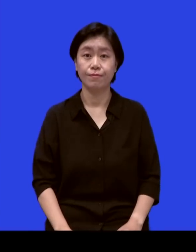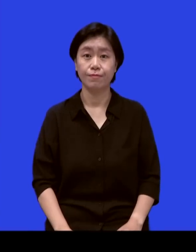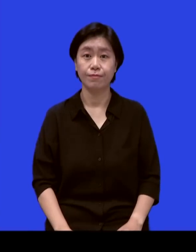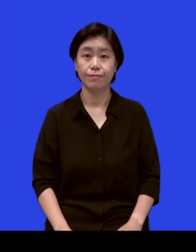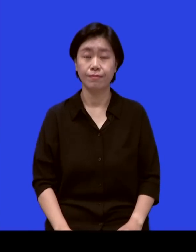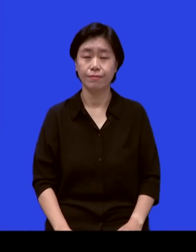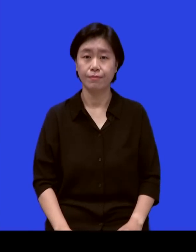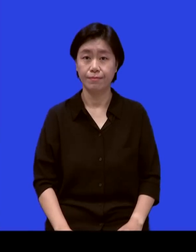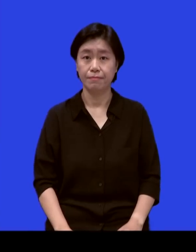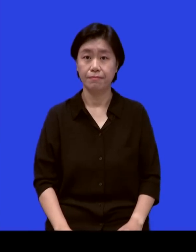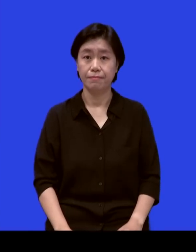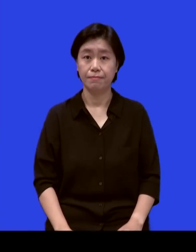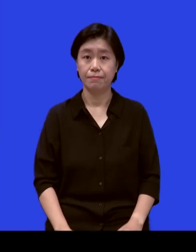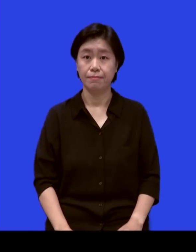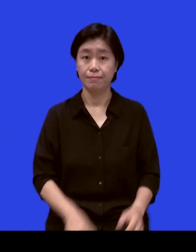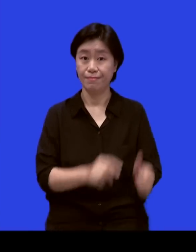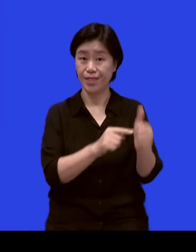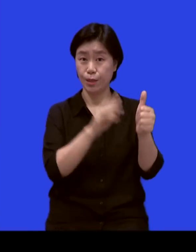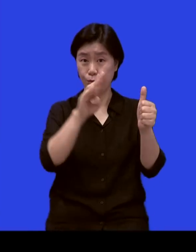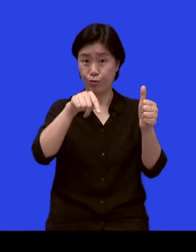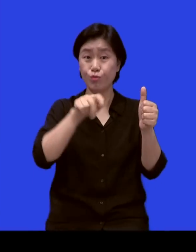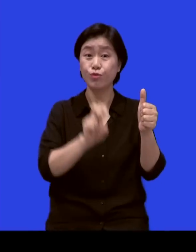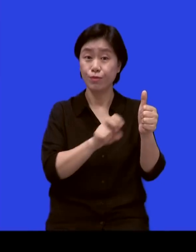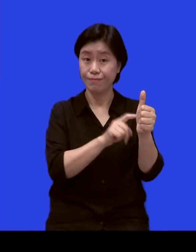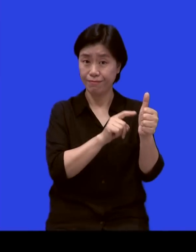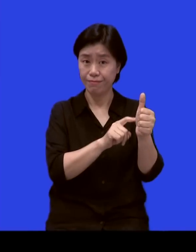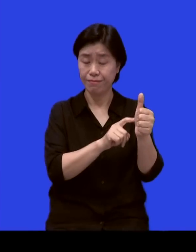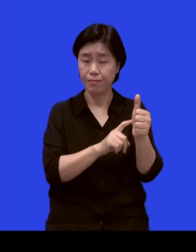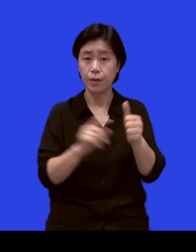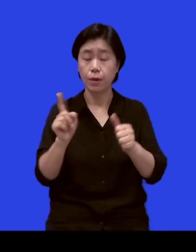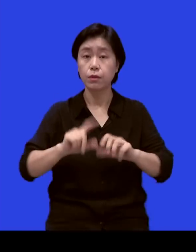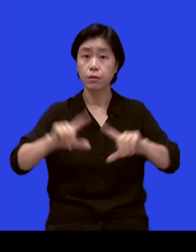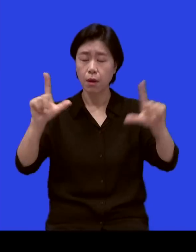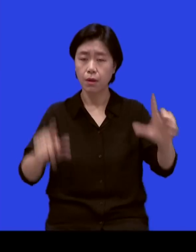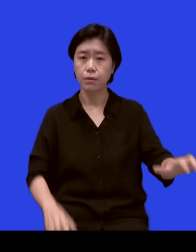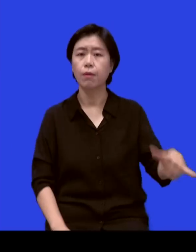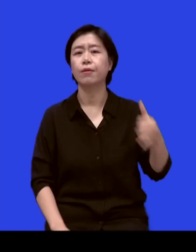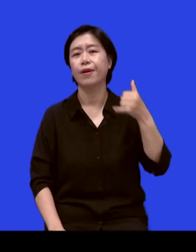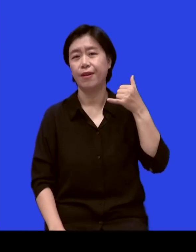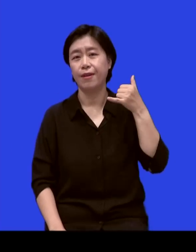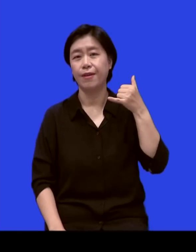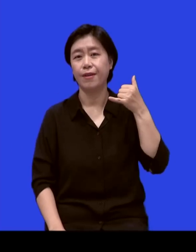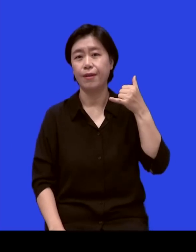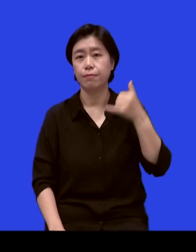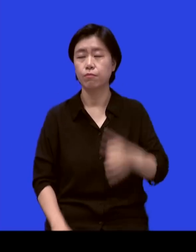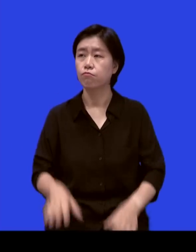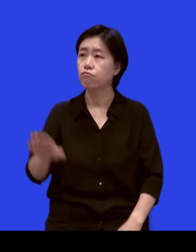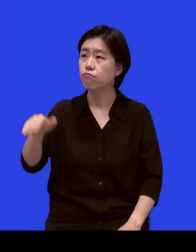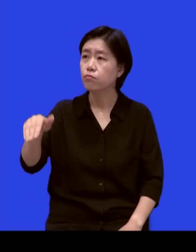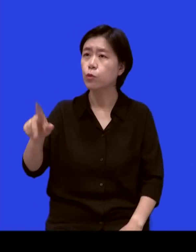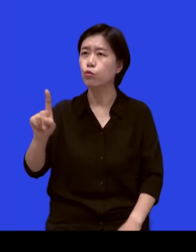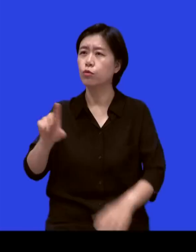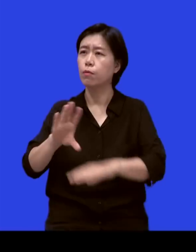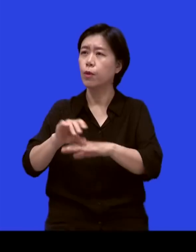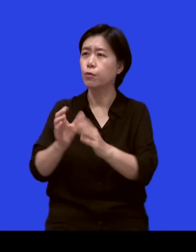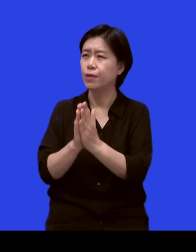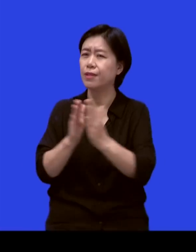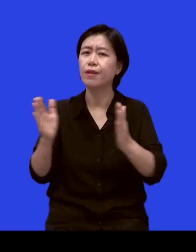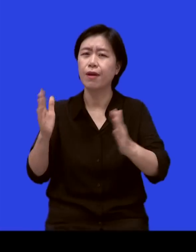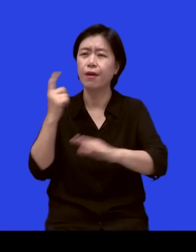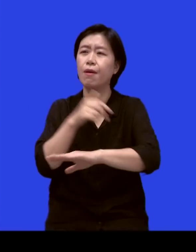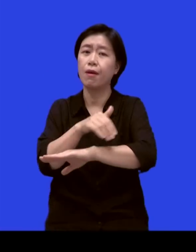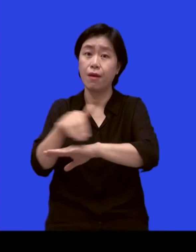자꾸 실명 거론해서 예. 그런데 그 붐이라는 친구가 예. 어느 날 전화가 와가지고 이런 프로를 뭐 하려고 하는데